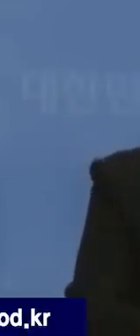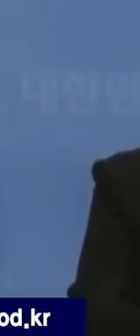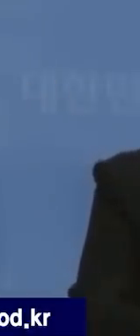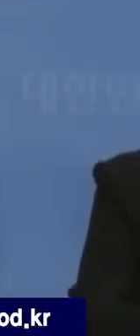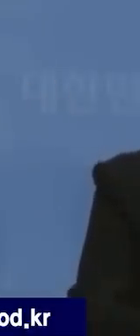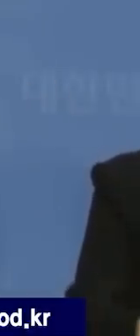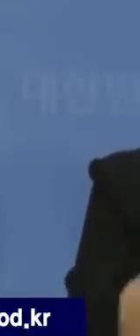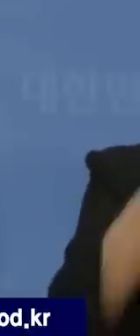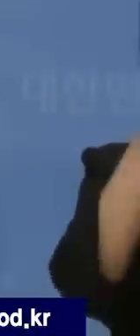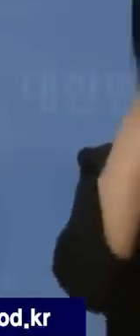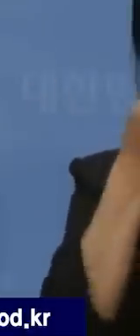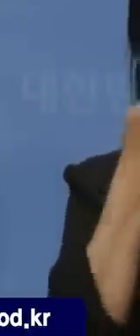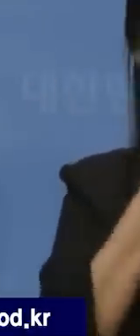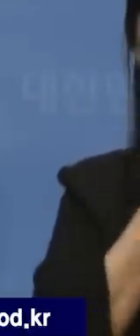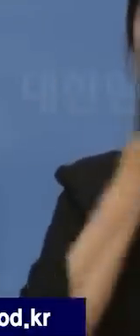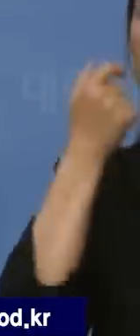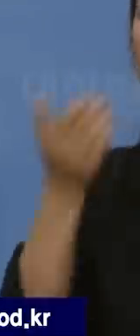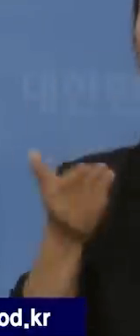롤모델입니까?